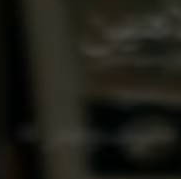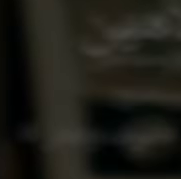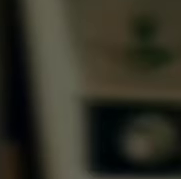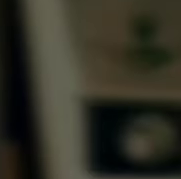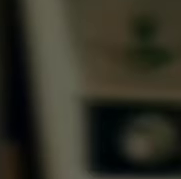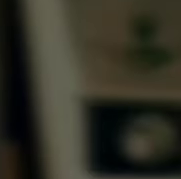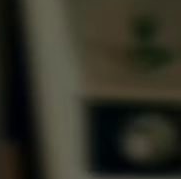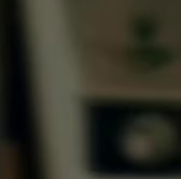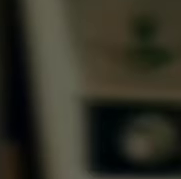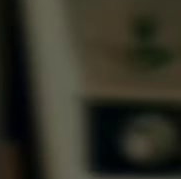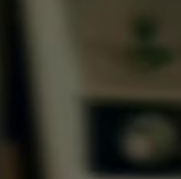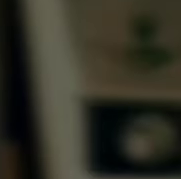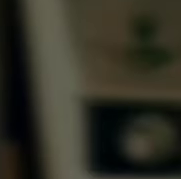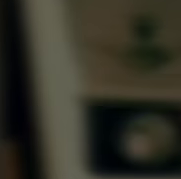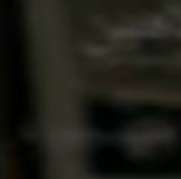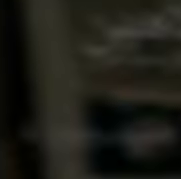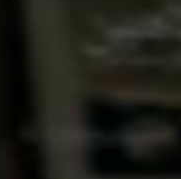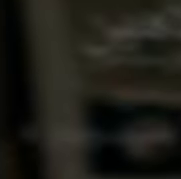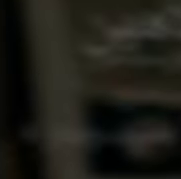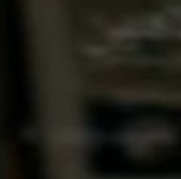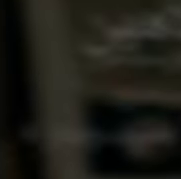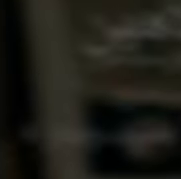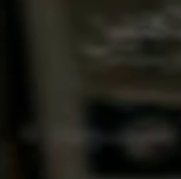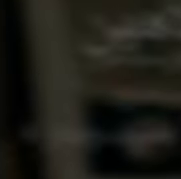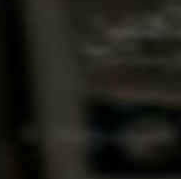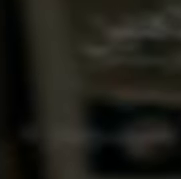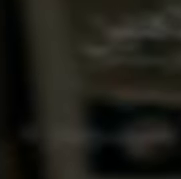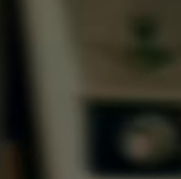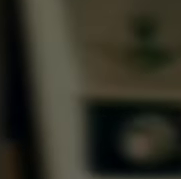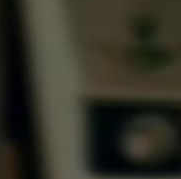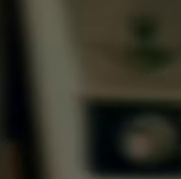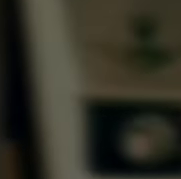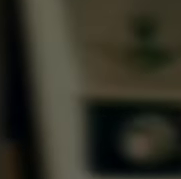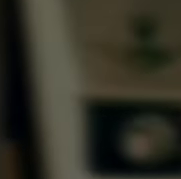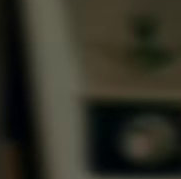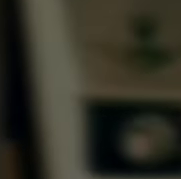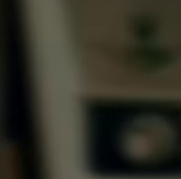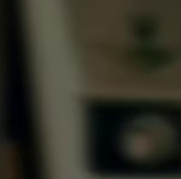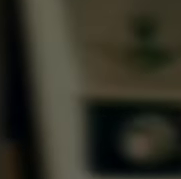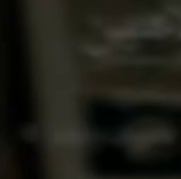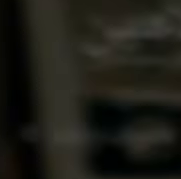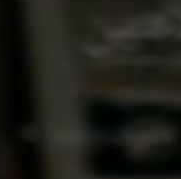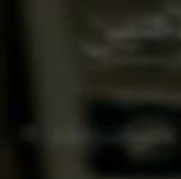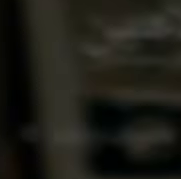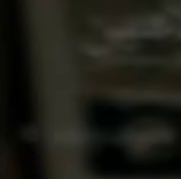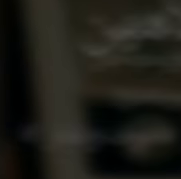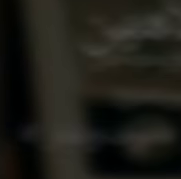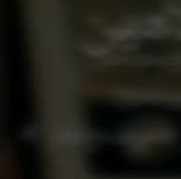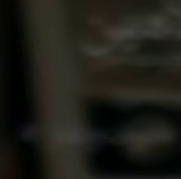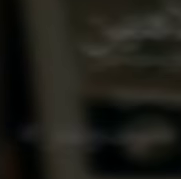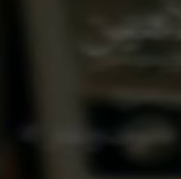هي الأوضاع التي ستكون مستقبلا بعد